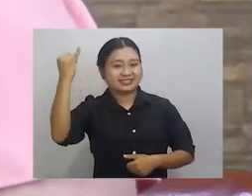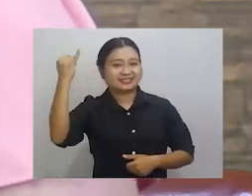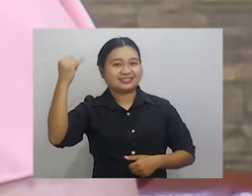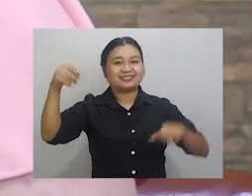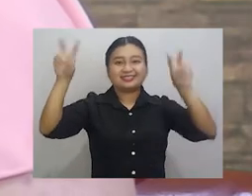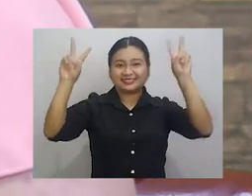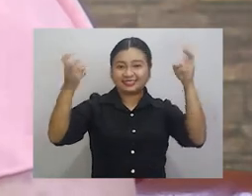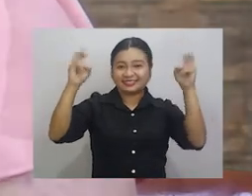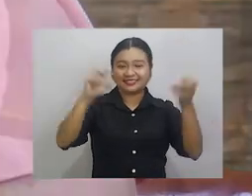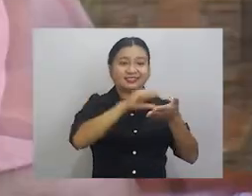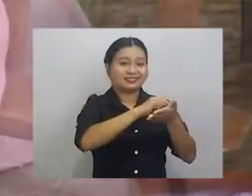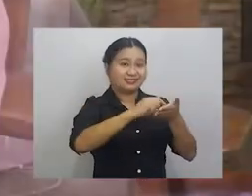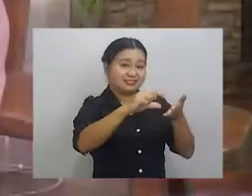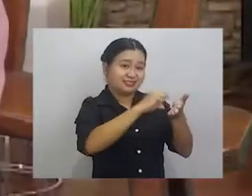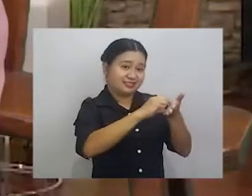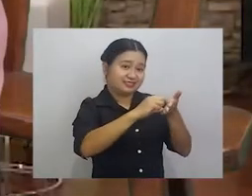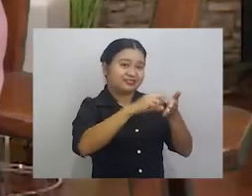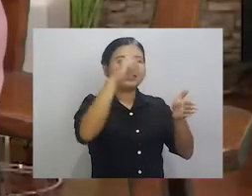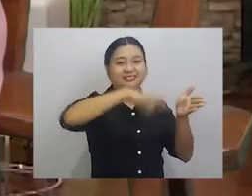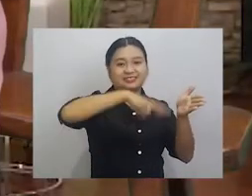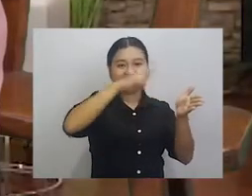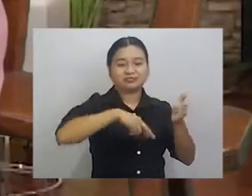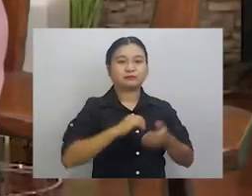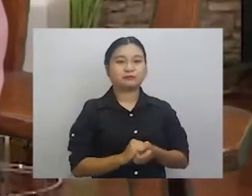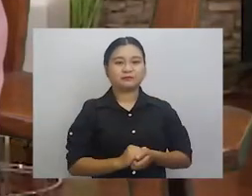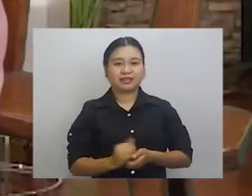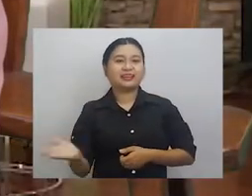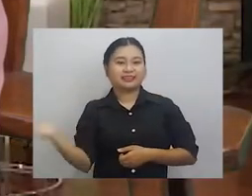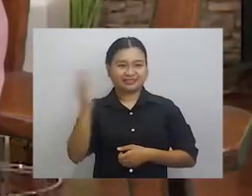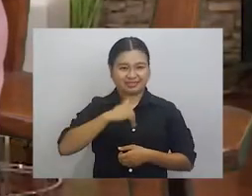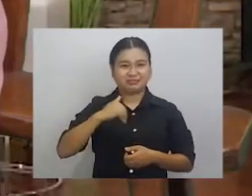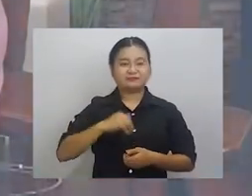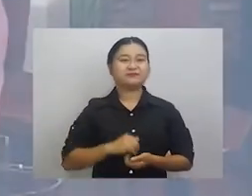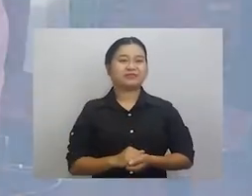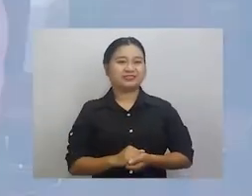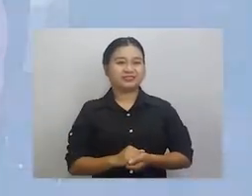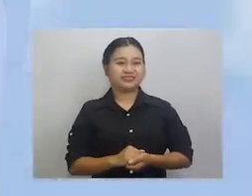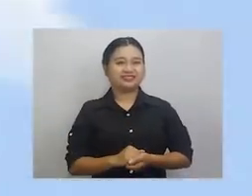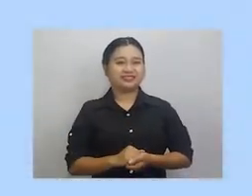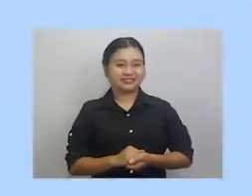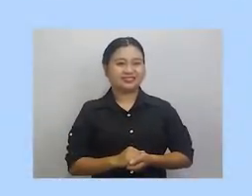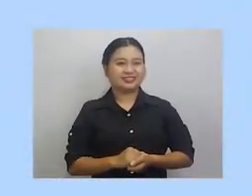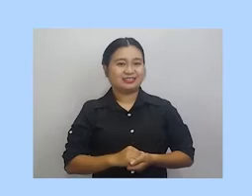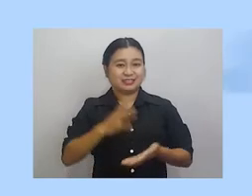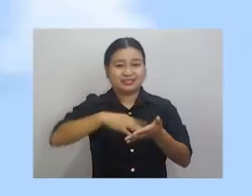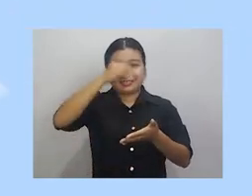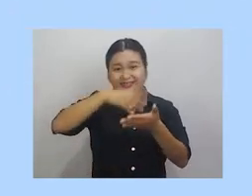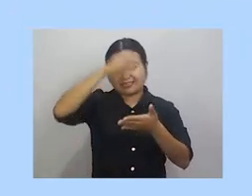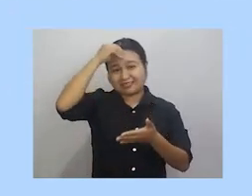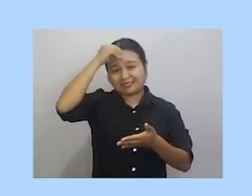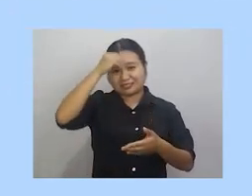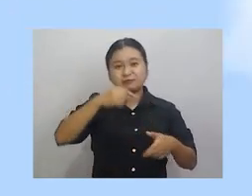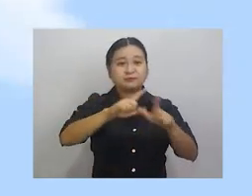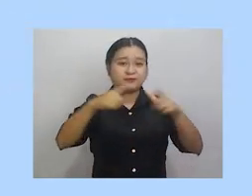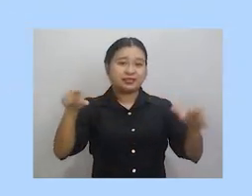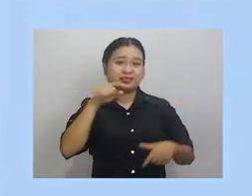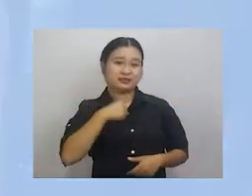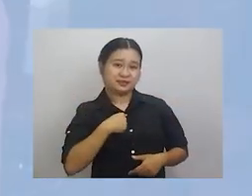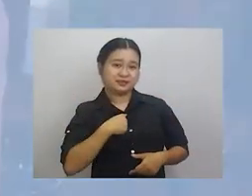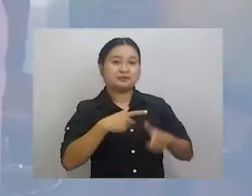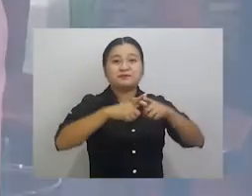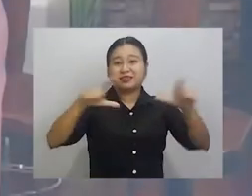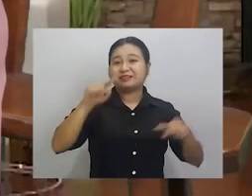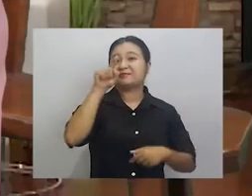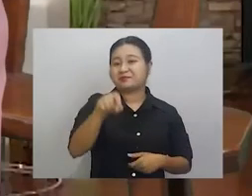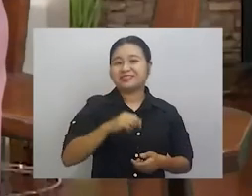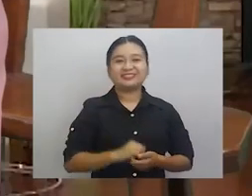ng tekstong binasa. Tara, alamin natin sa Wika ko, wika mo!